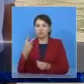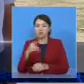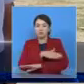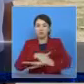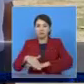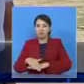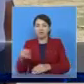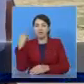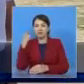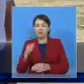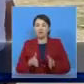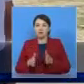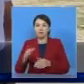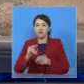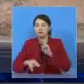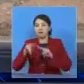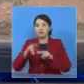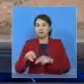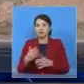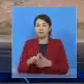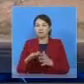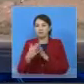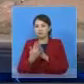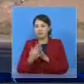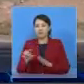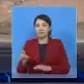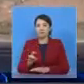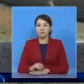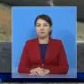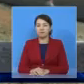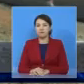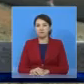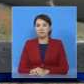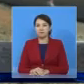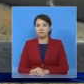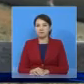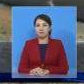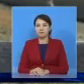улицу. Качественные дороги будут построены и в небольших сельских поселениях.